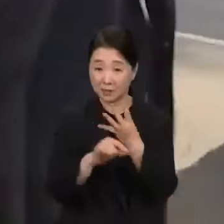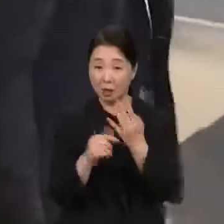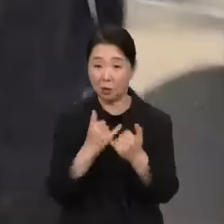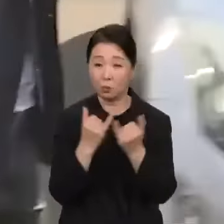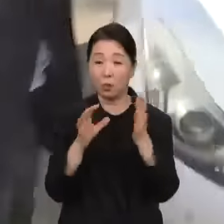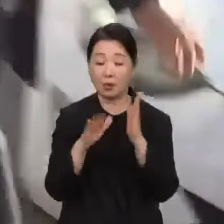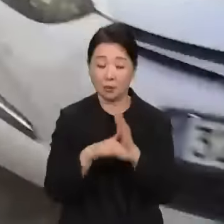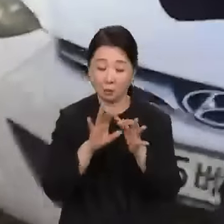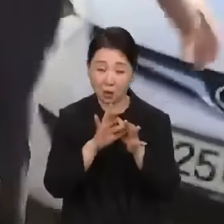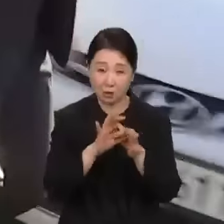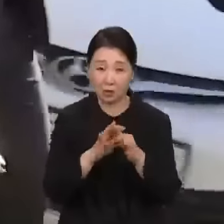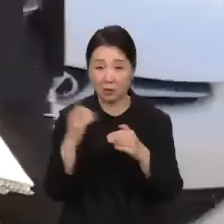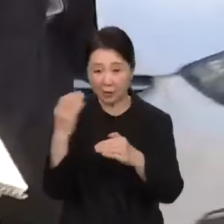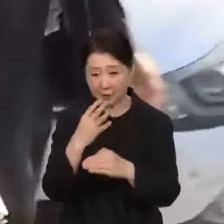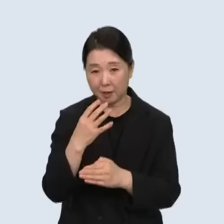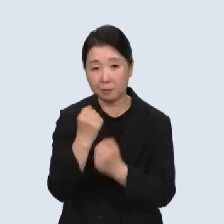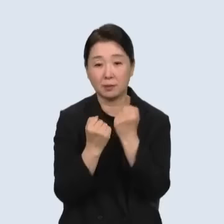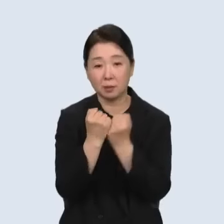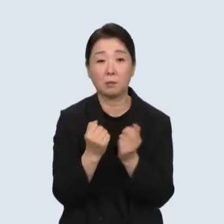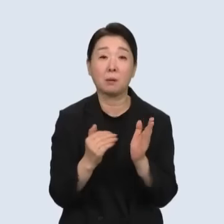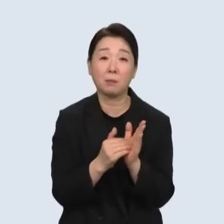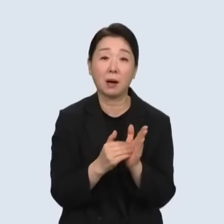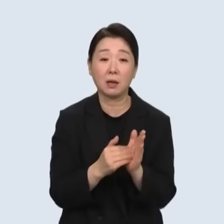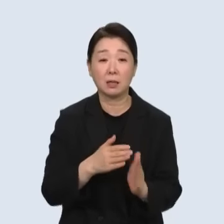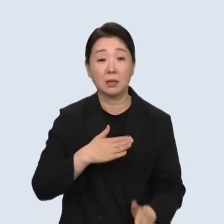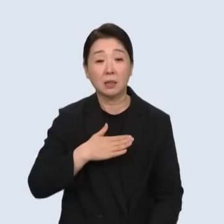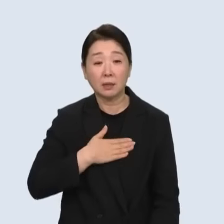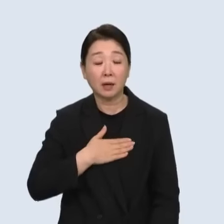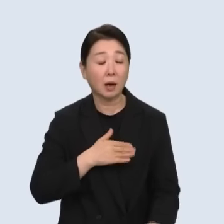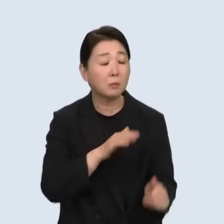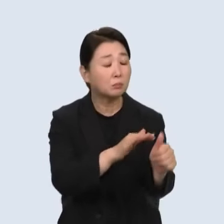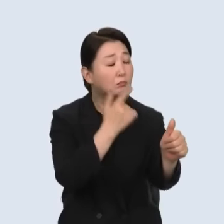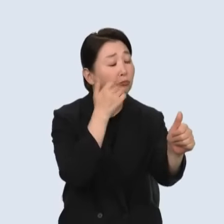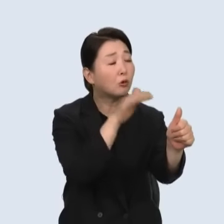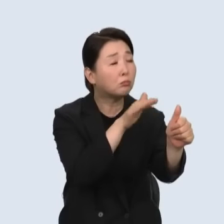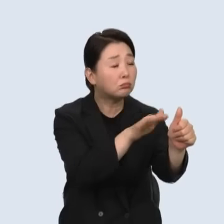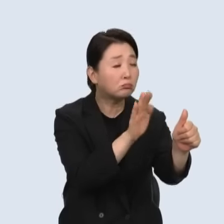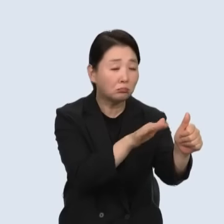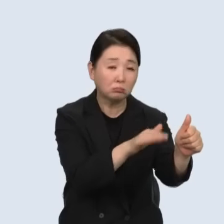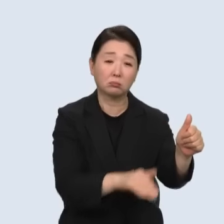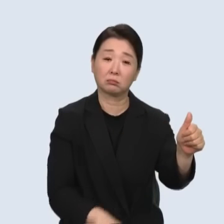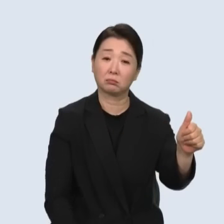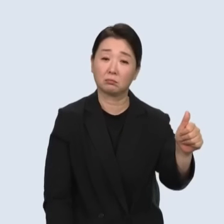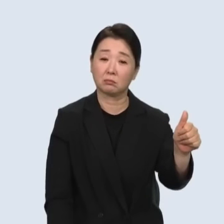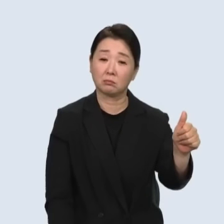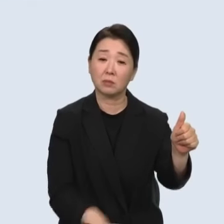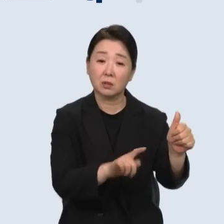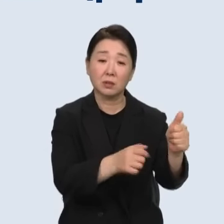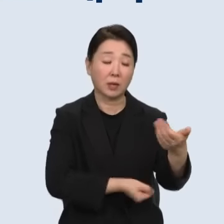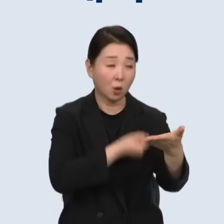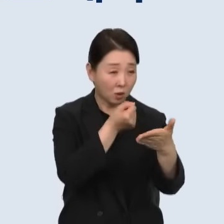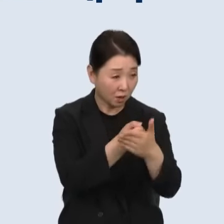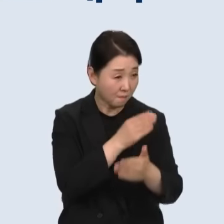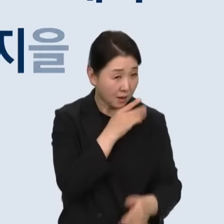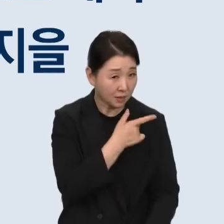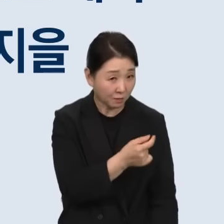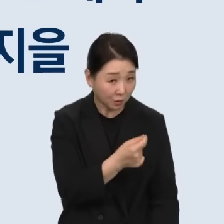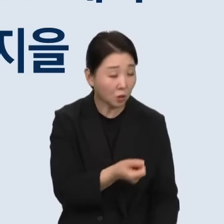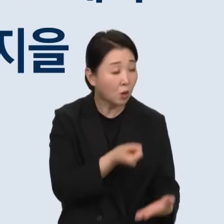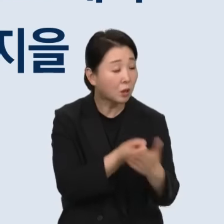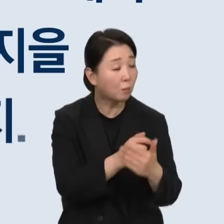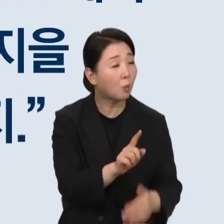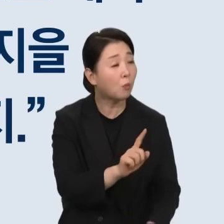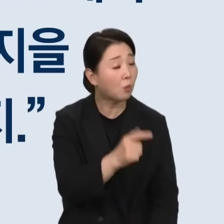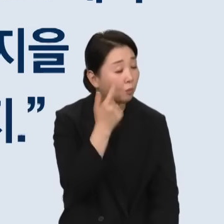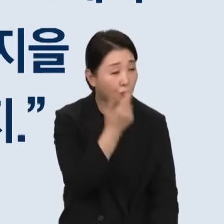관련 내용을 거듭 말합니다. 내가 한번 물어봤어. 그때 결단을 내리겠다고 해서 무슨 결단이야.